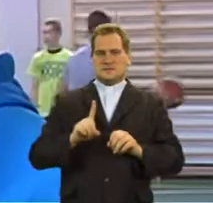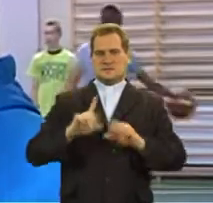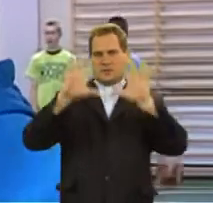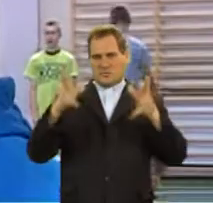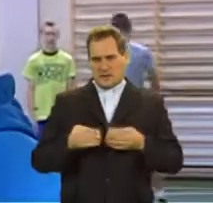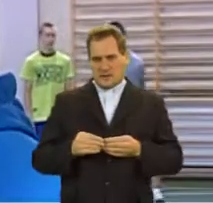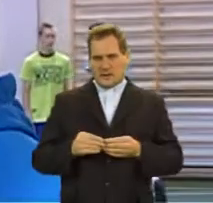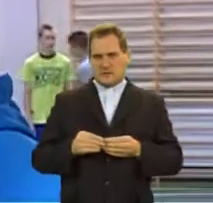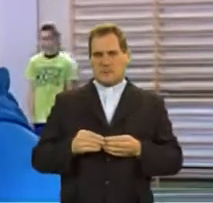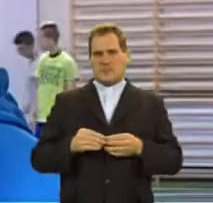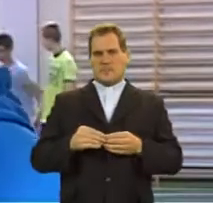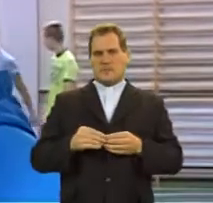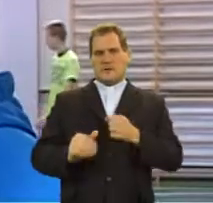słabego